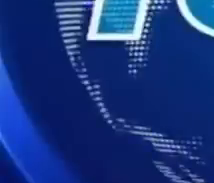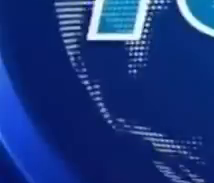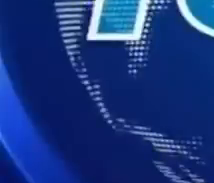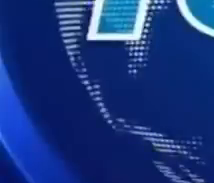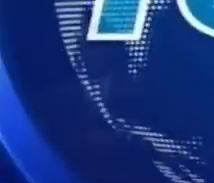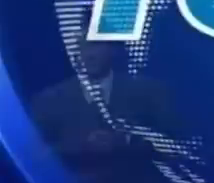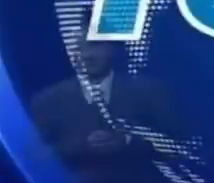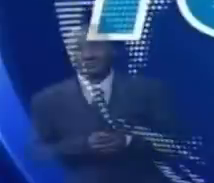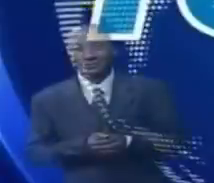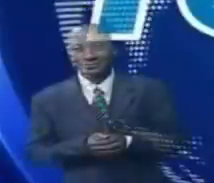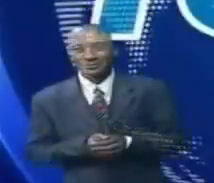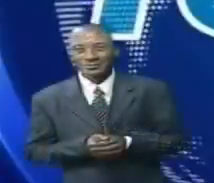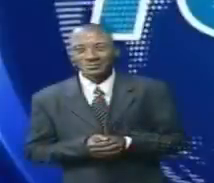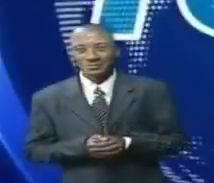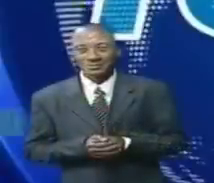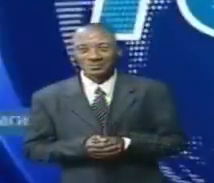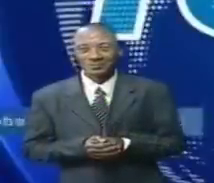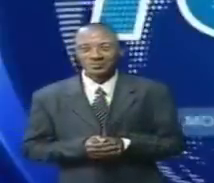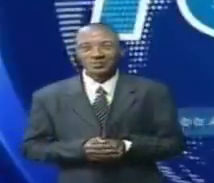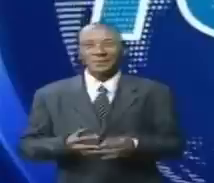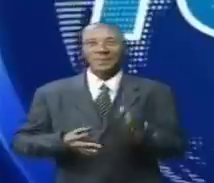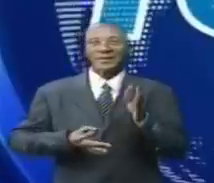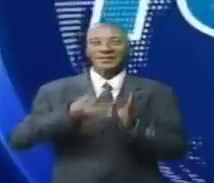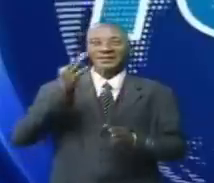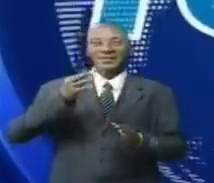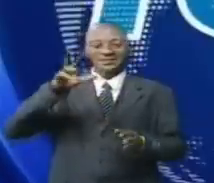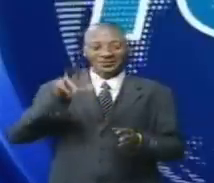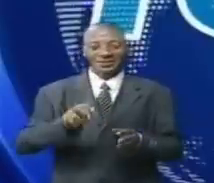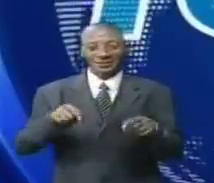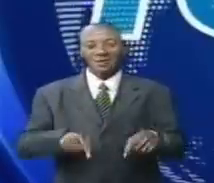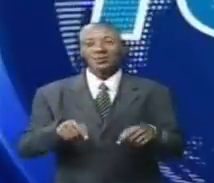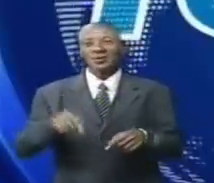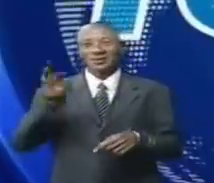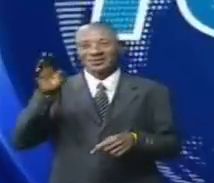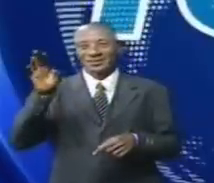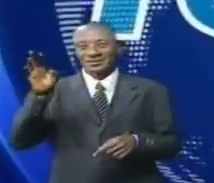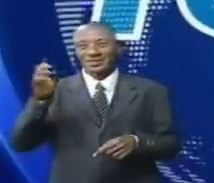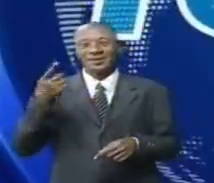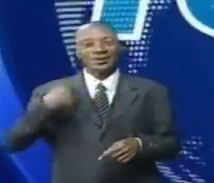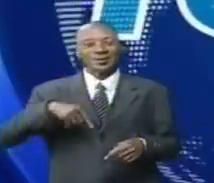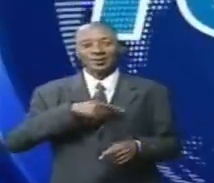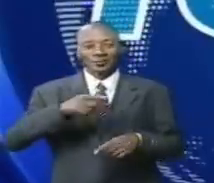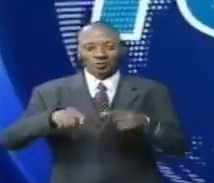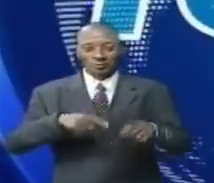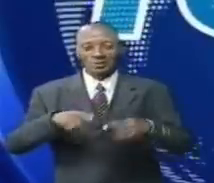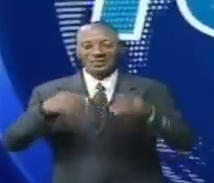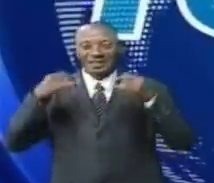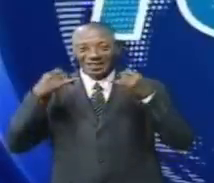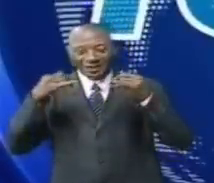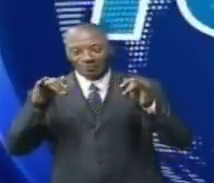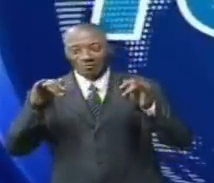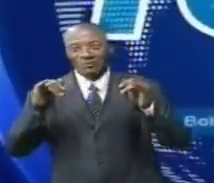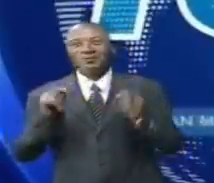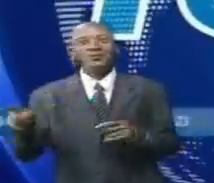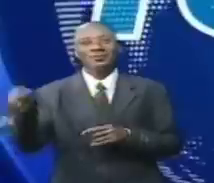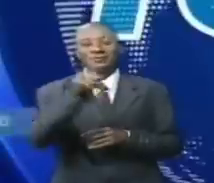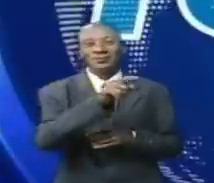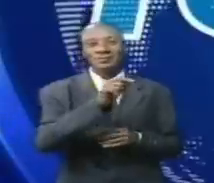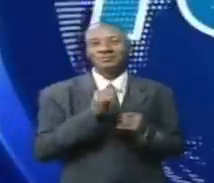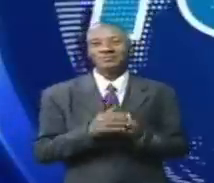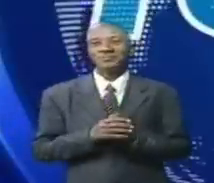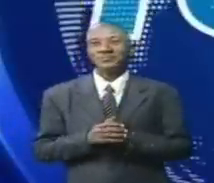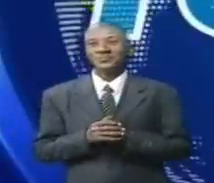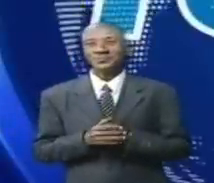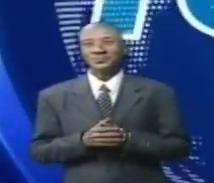Il est 13h30, l'heure du journal de la journée. Merci de choisir la télévision nationale congolaise pour vous informer. Dans les titres, c'est aujourd'hui 11